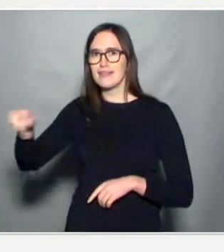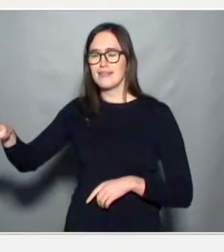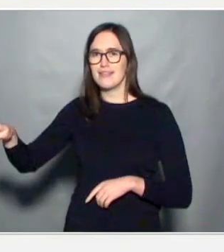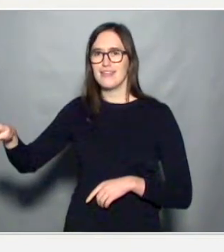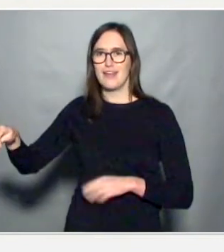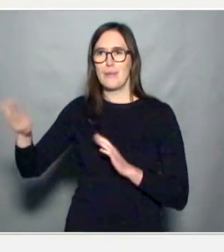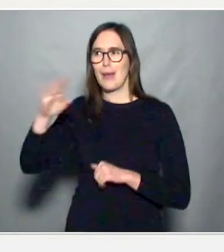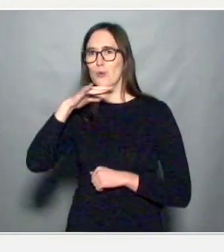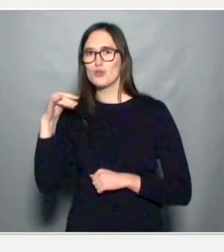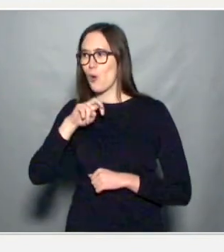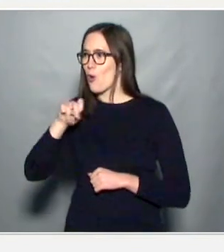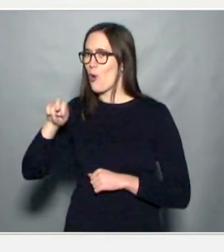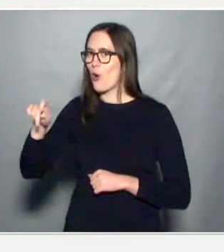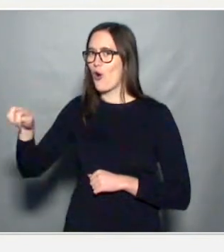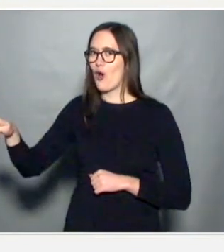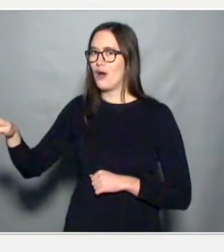Och då kommer jag gå hit.